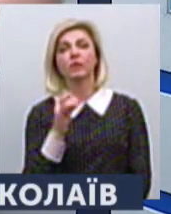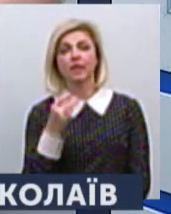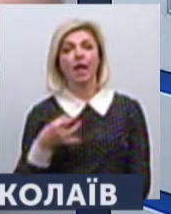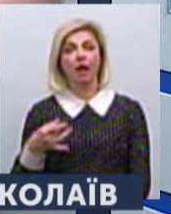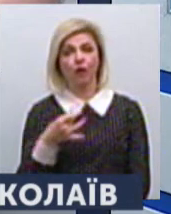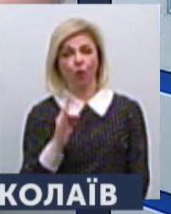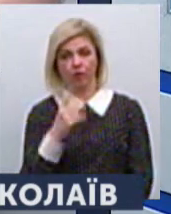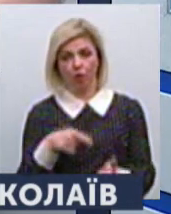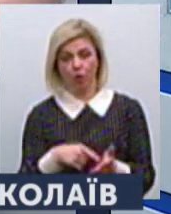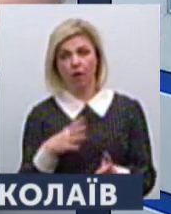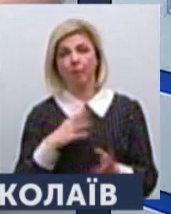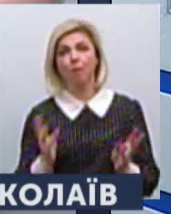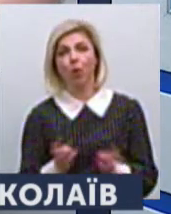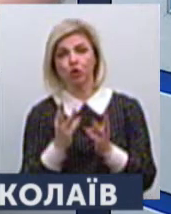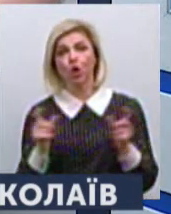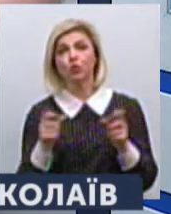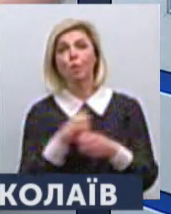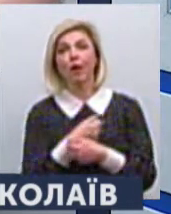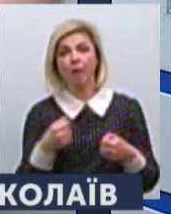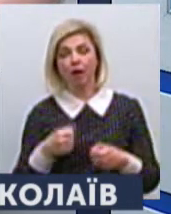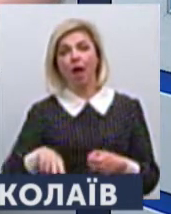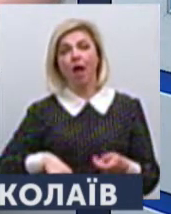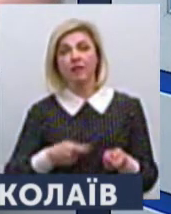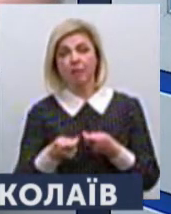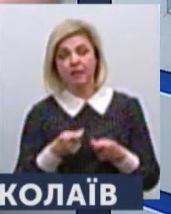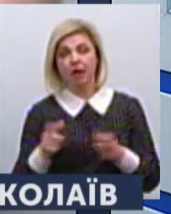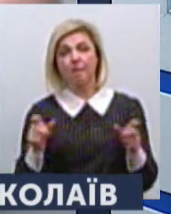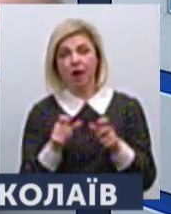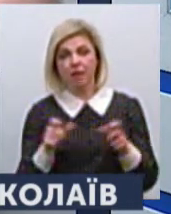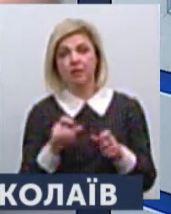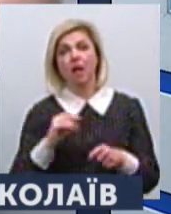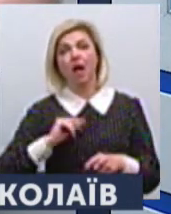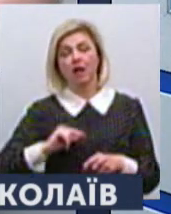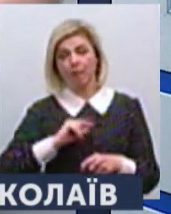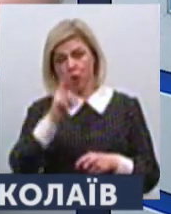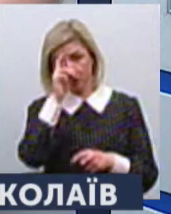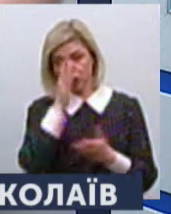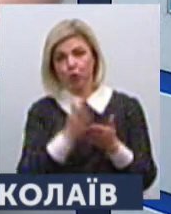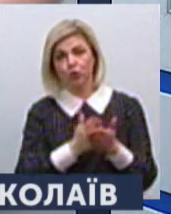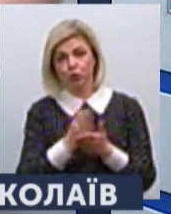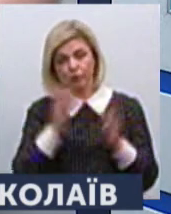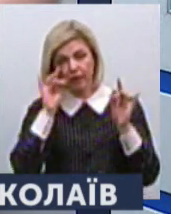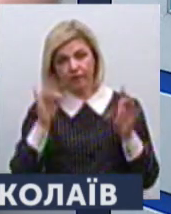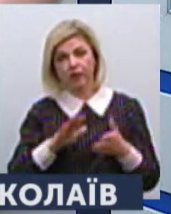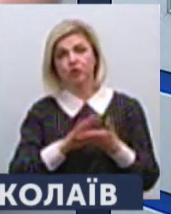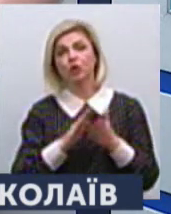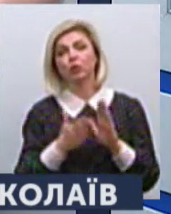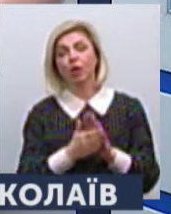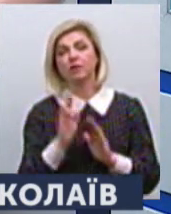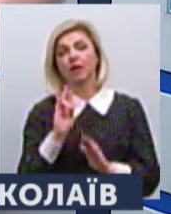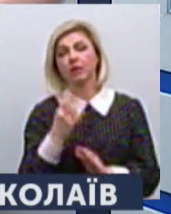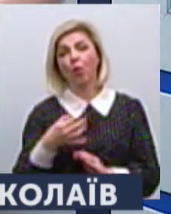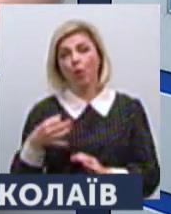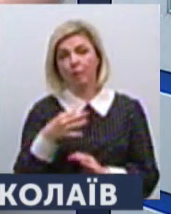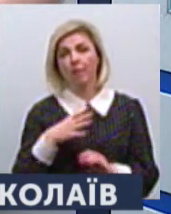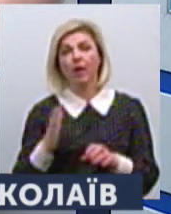Миколаєва сталася пожежа у супермаркеті. Адміністрація магазину та співробітника Головного управління Державної служби з надзвичайних ситуацій в Миколаївській області